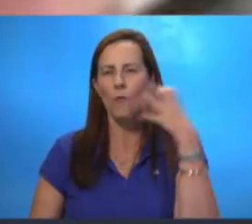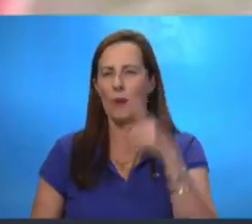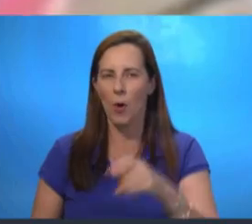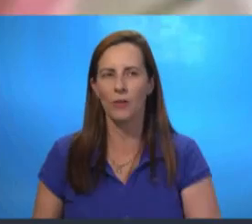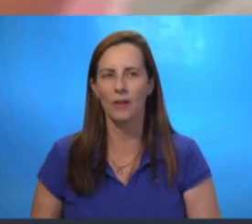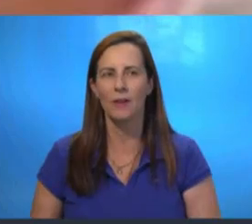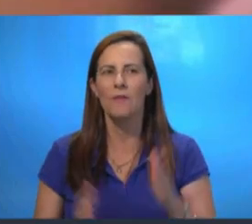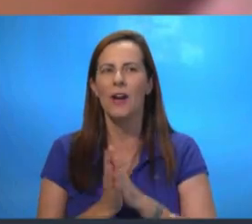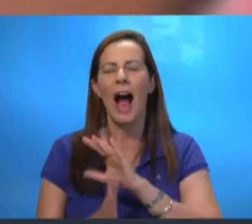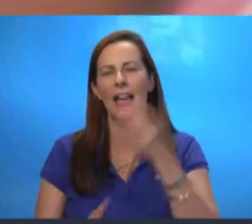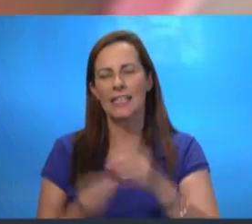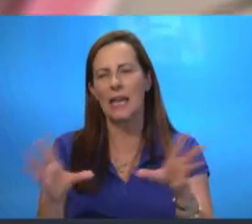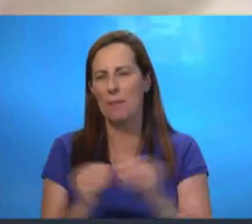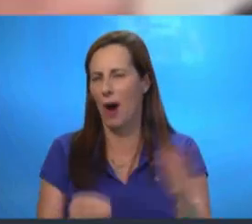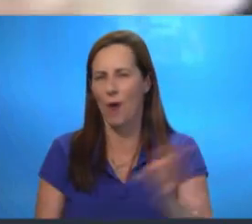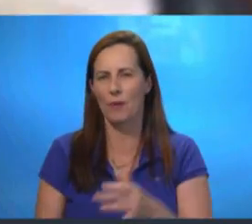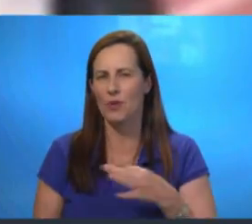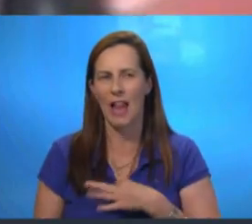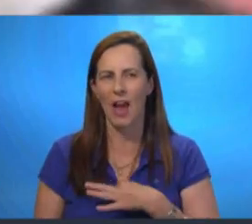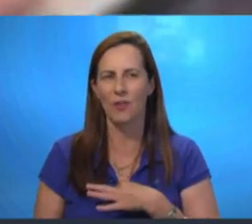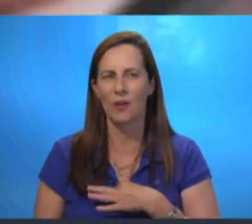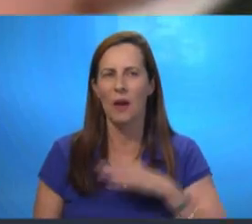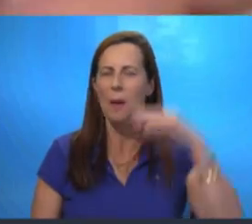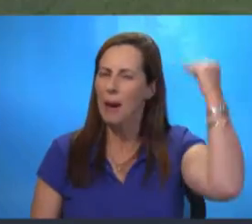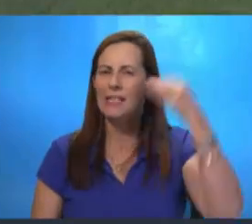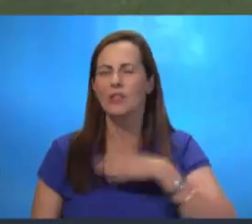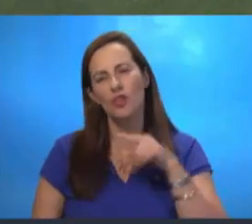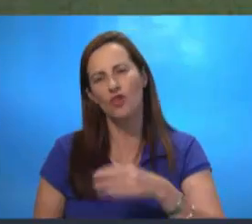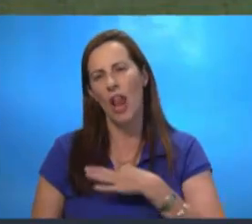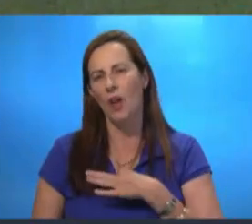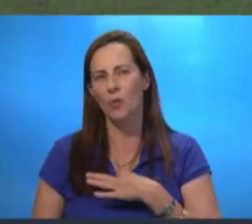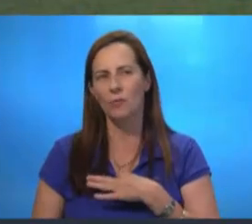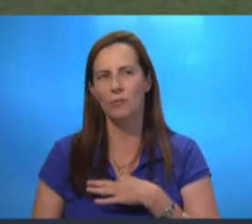don't play with our enemies in our Palestine. It's ours.